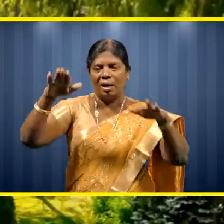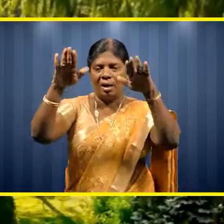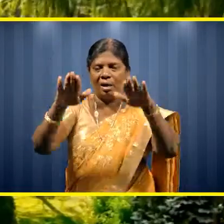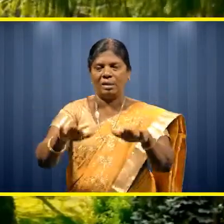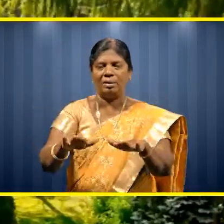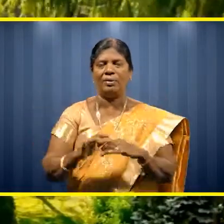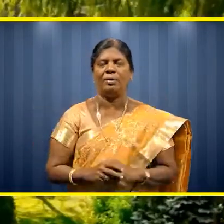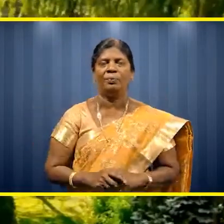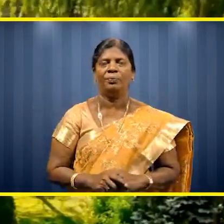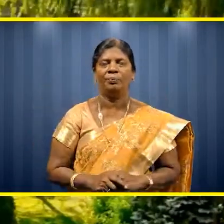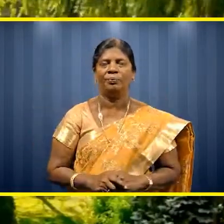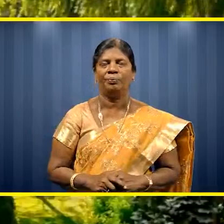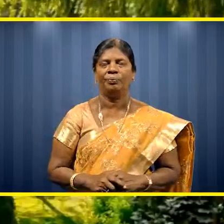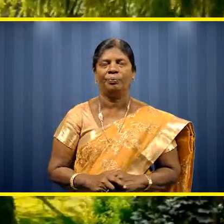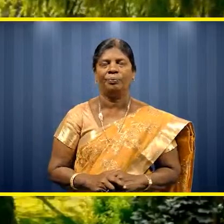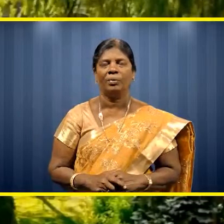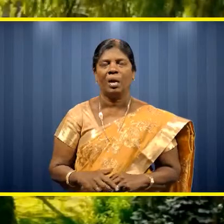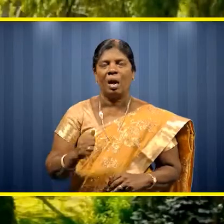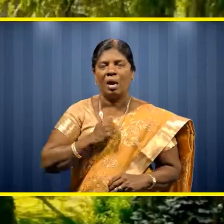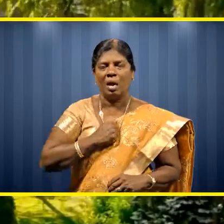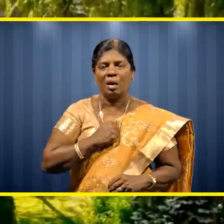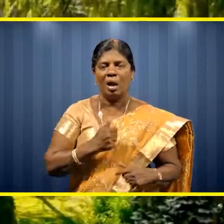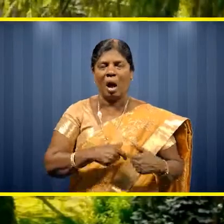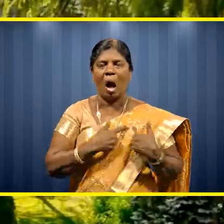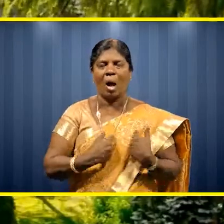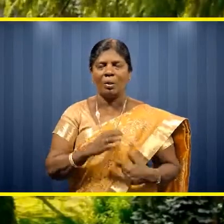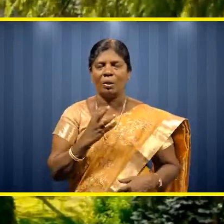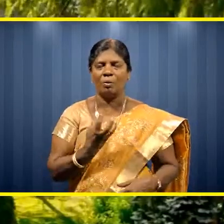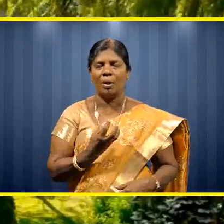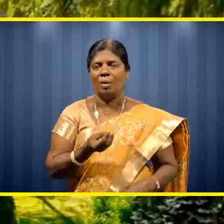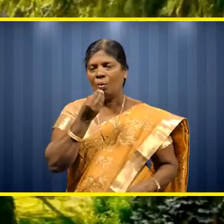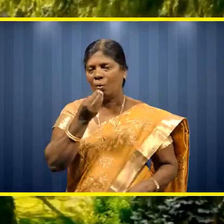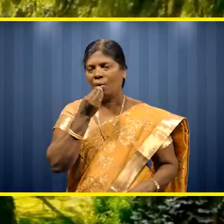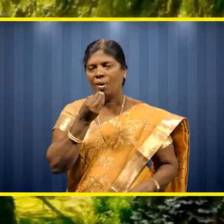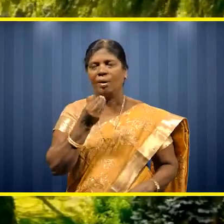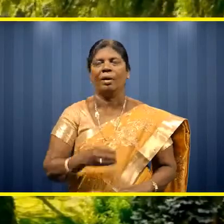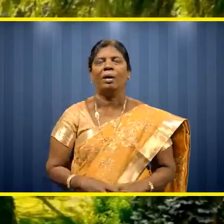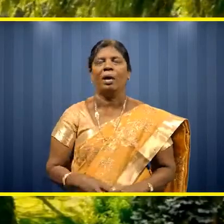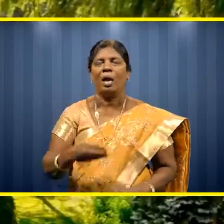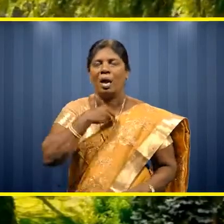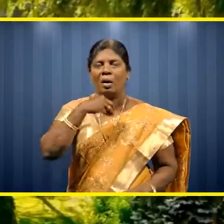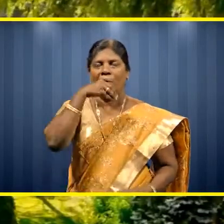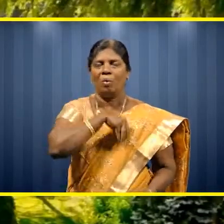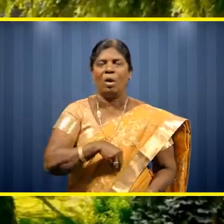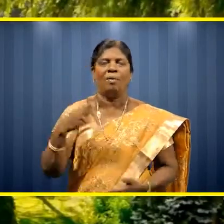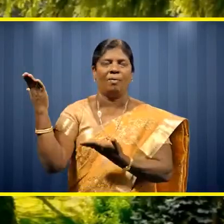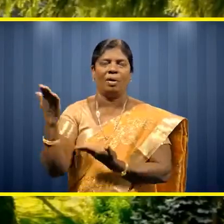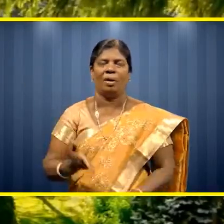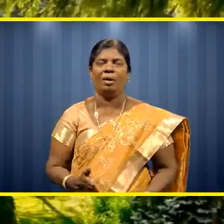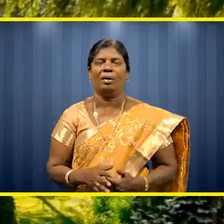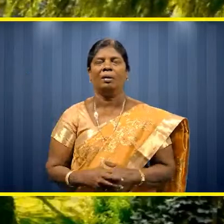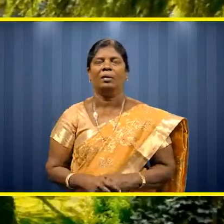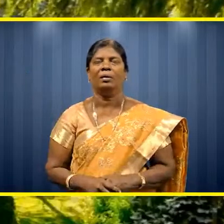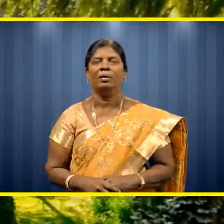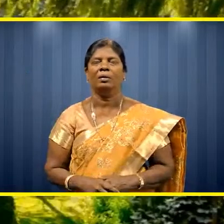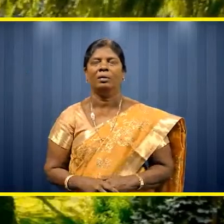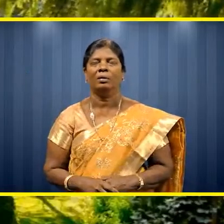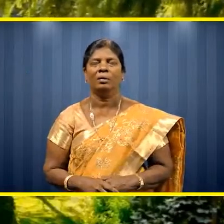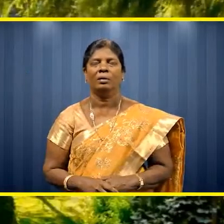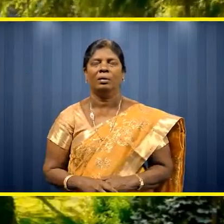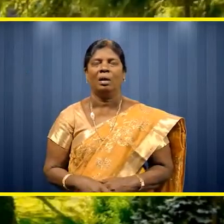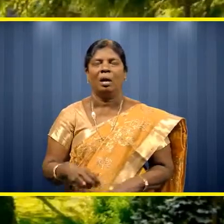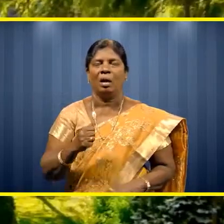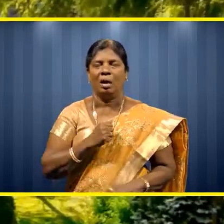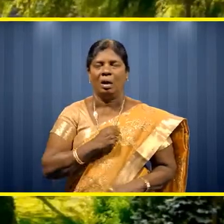ஒத்துக்கொள்கிறேன். என் வாழ்வை ஆசீர்வாதமாக்கும். என்னுடைய ஆத்தும உணவாக எனக்குள் வாரும்.